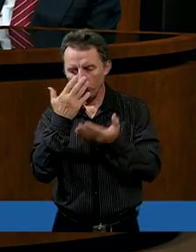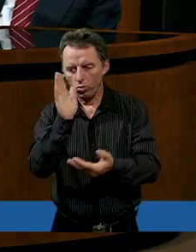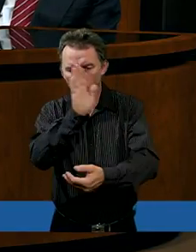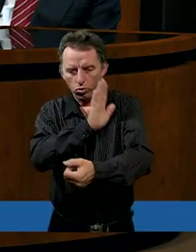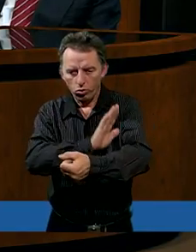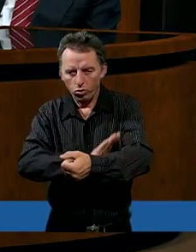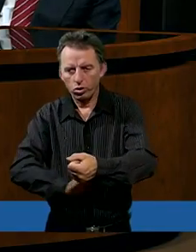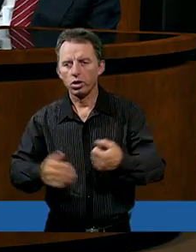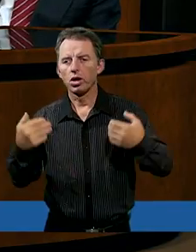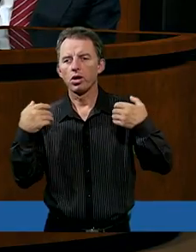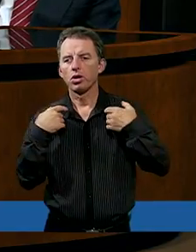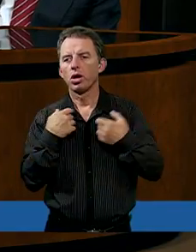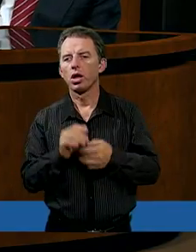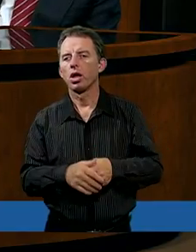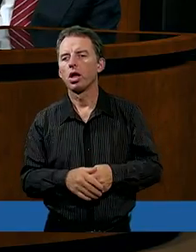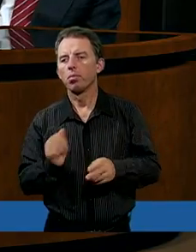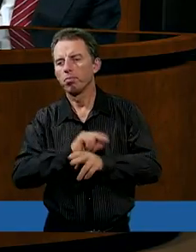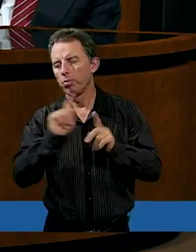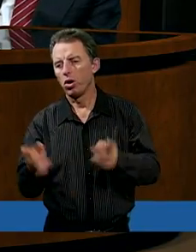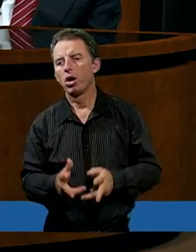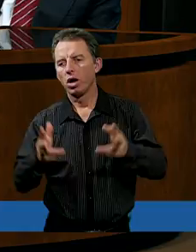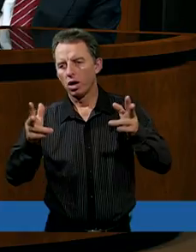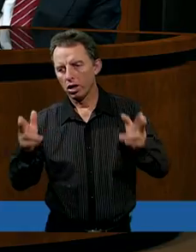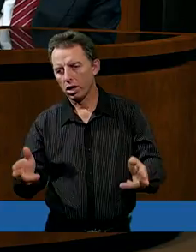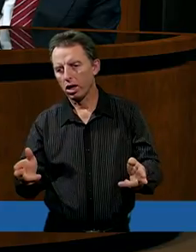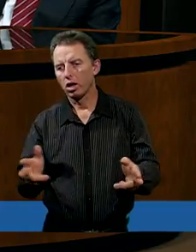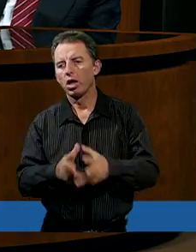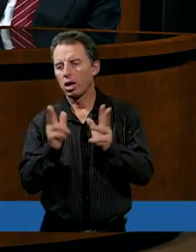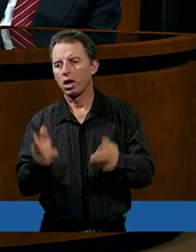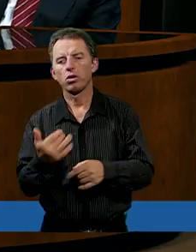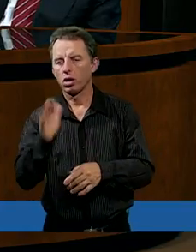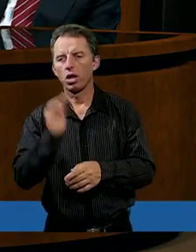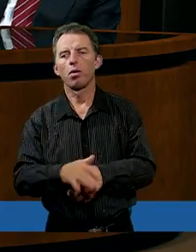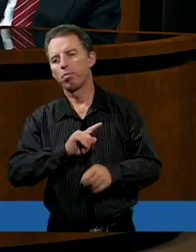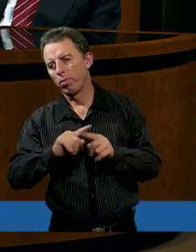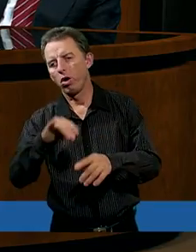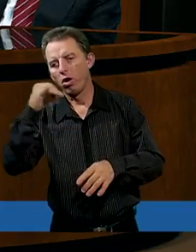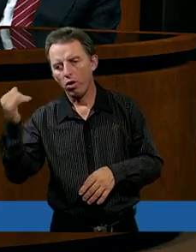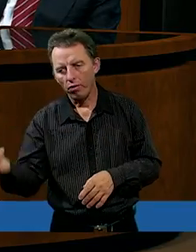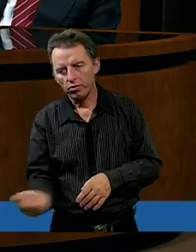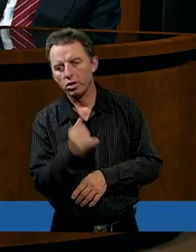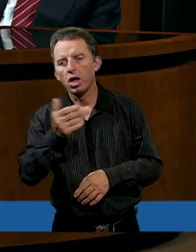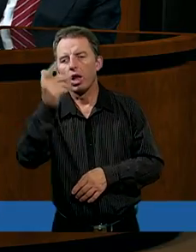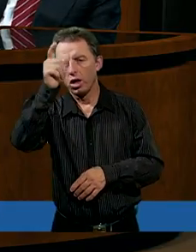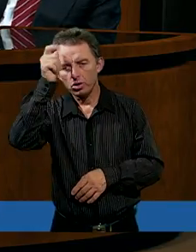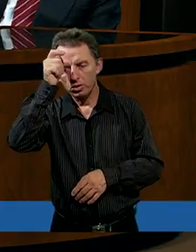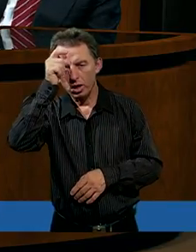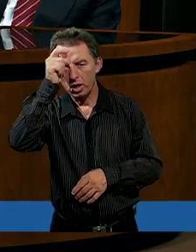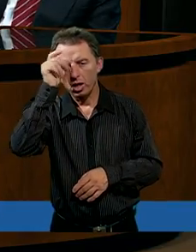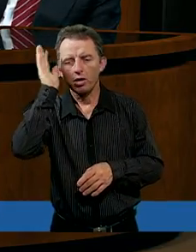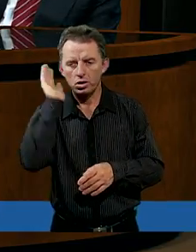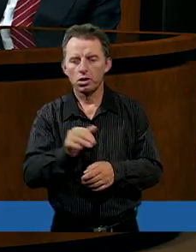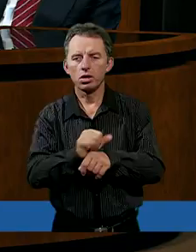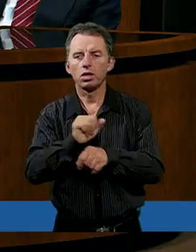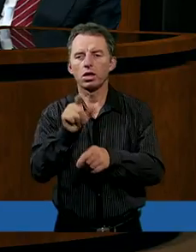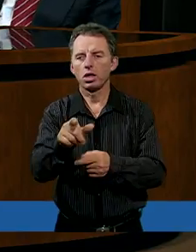urodziłem, aż po kres istnienia, aż po kres, nie kres, bo kresu nie będzie, aż po wieczność, ile ten szatan mi wytnie z tego